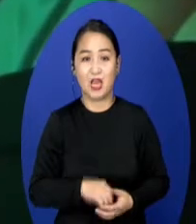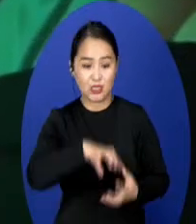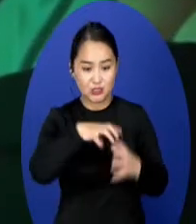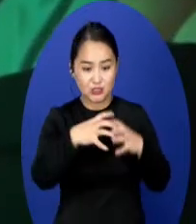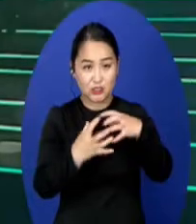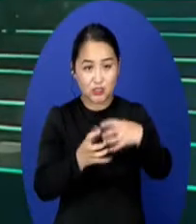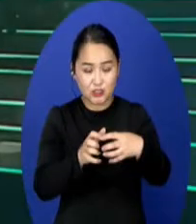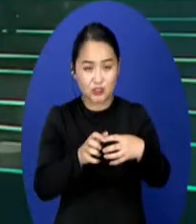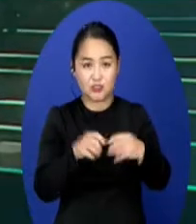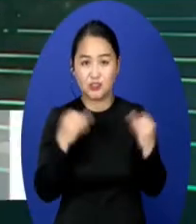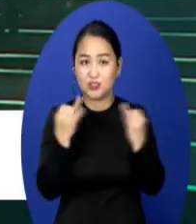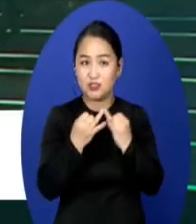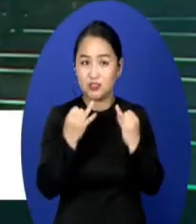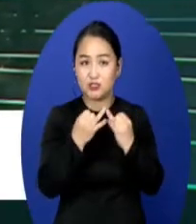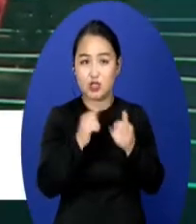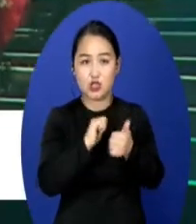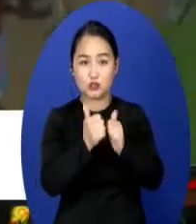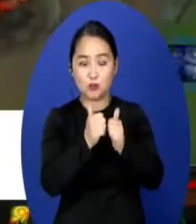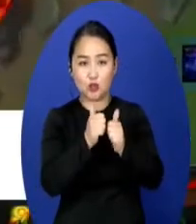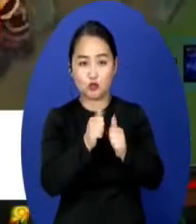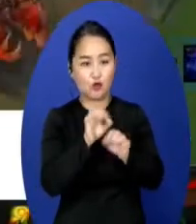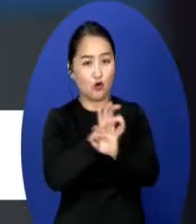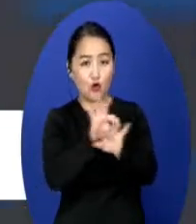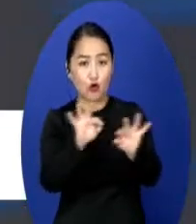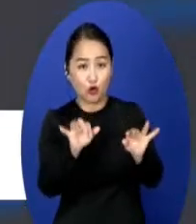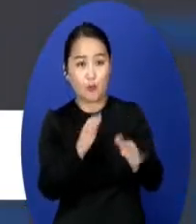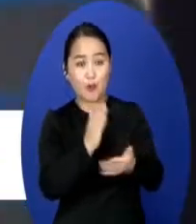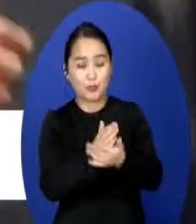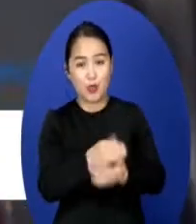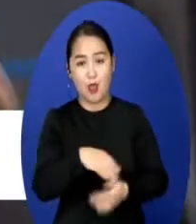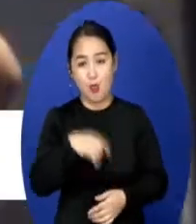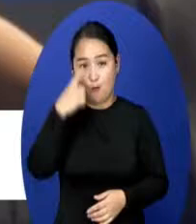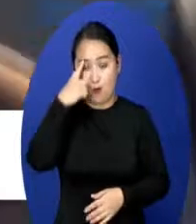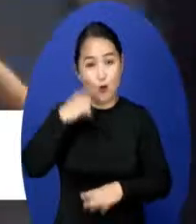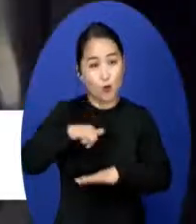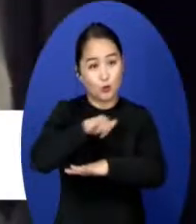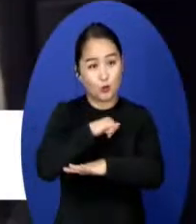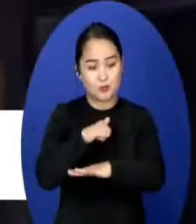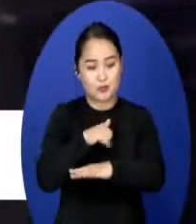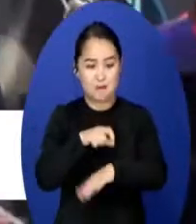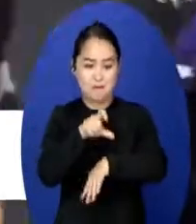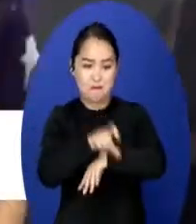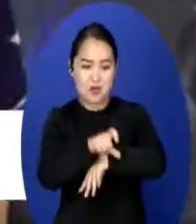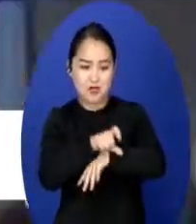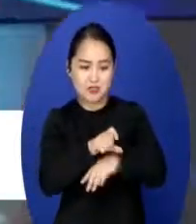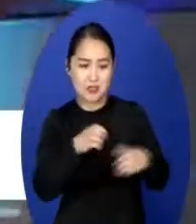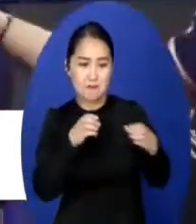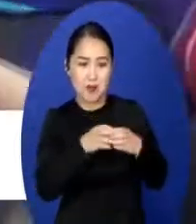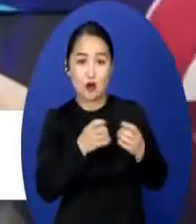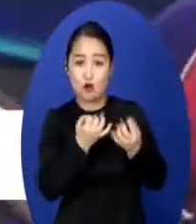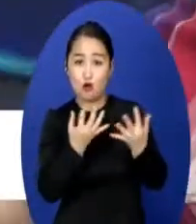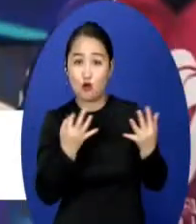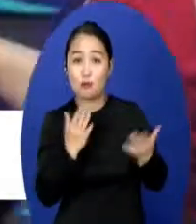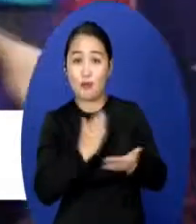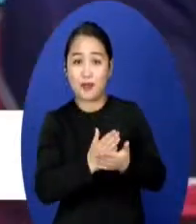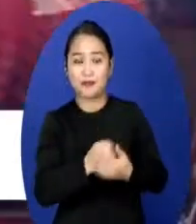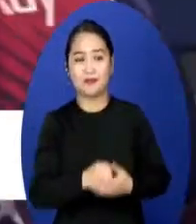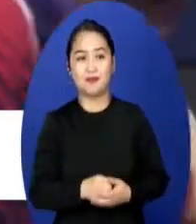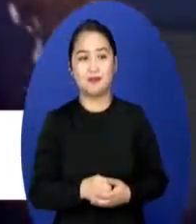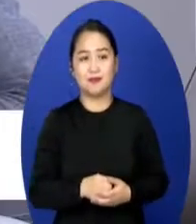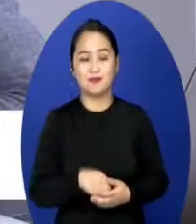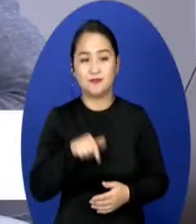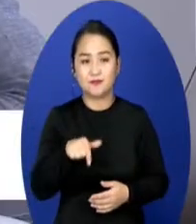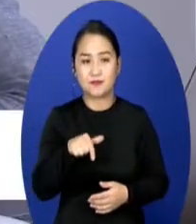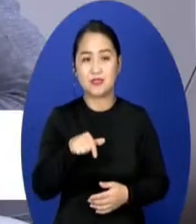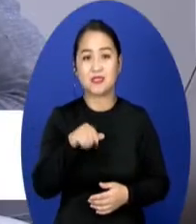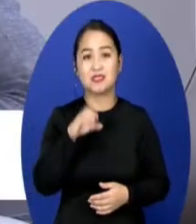Дэлхийд цахим спортын олон төрөл байдаг. Манайд аль хэдийнэ мэрэгжлийн түвшний олон баг бий болжээ. А одоогоор бол яг